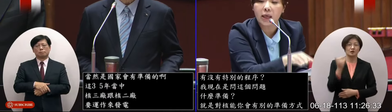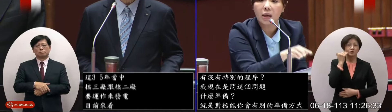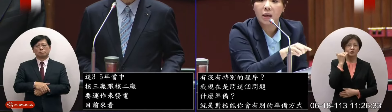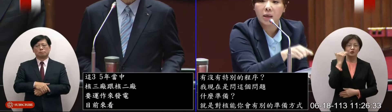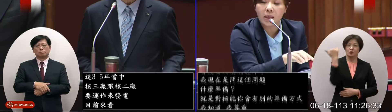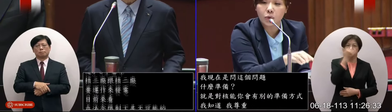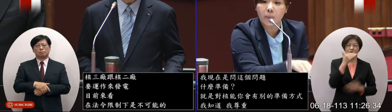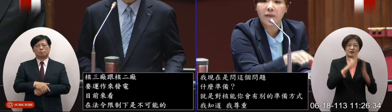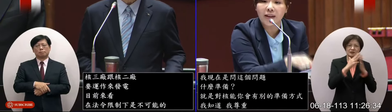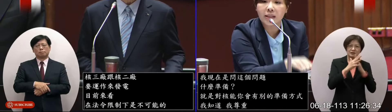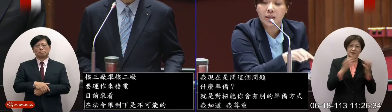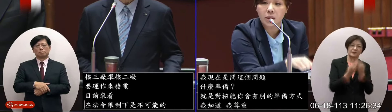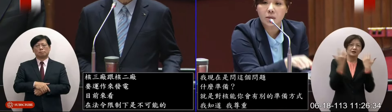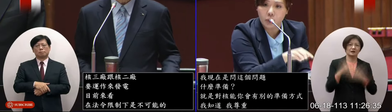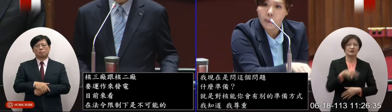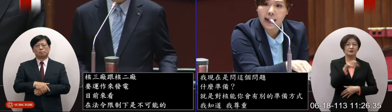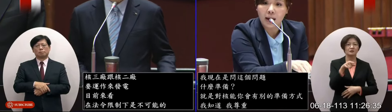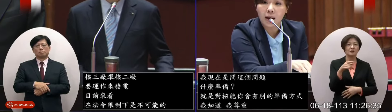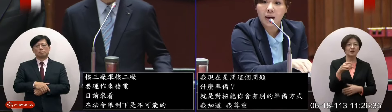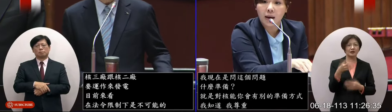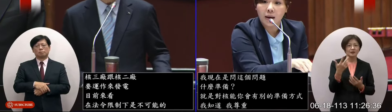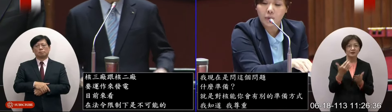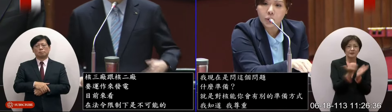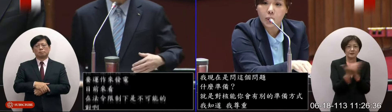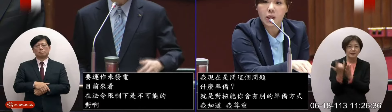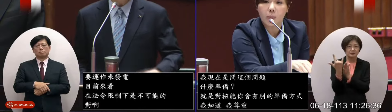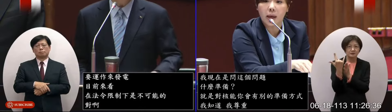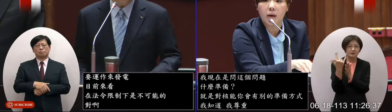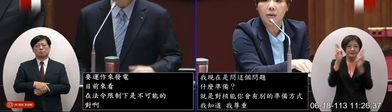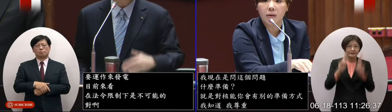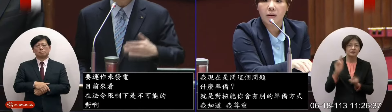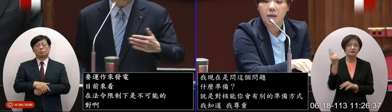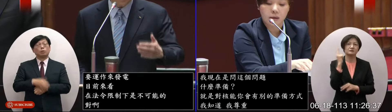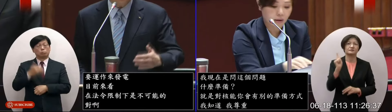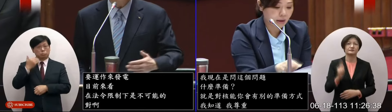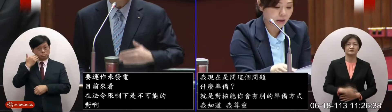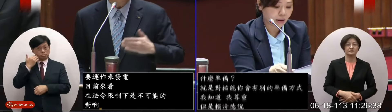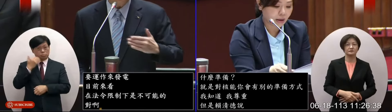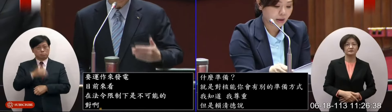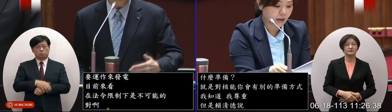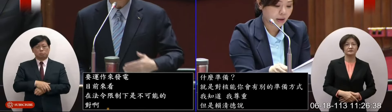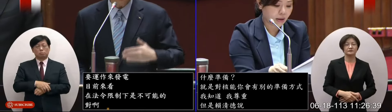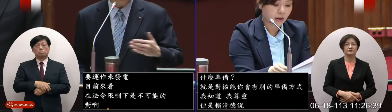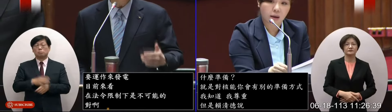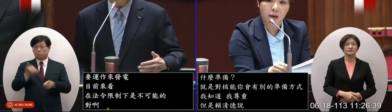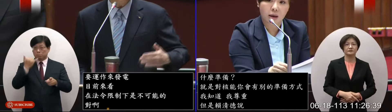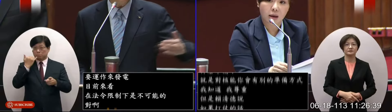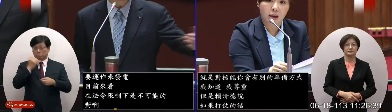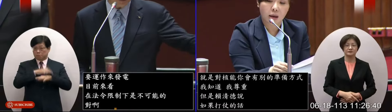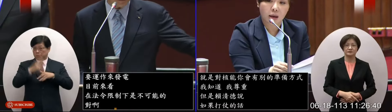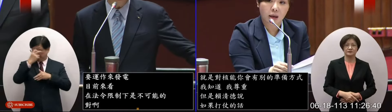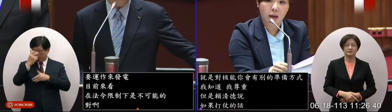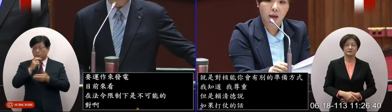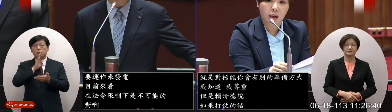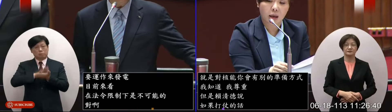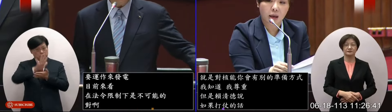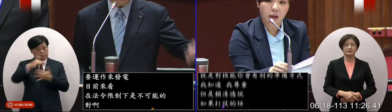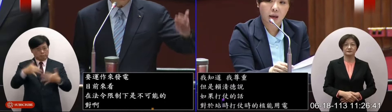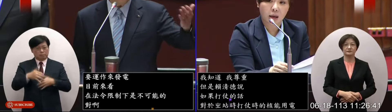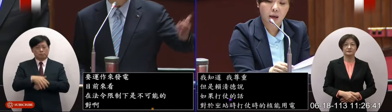用电，你们的准备方向是有吗？我只问你有没有。 如果说它能够经过安全检查，那是未来的